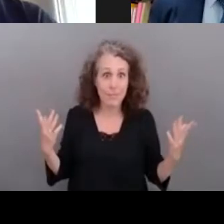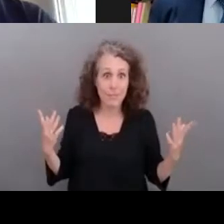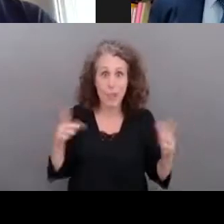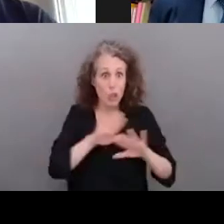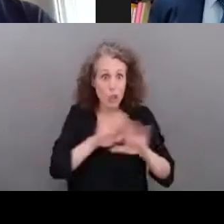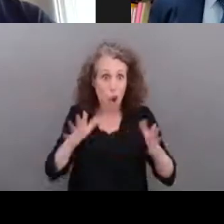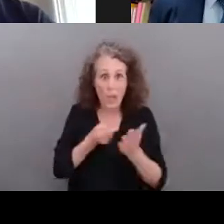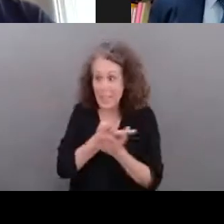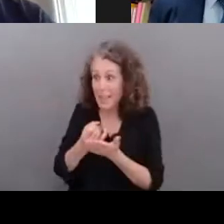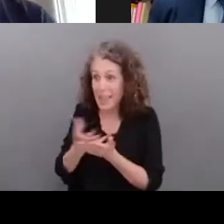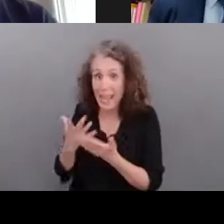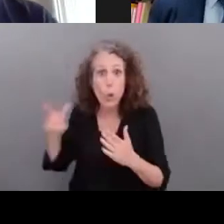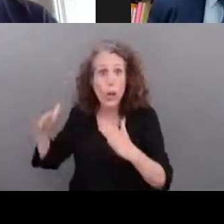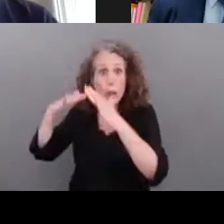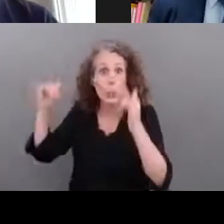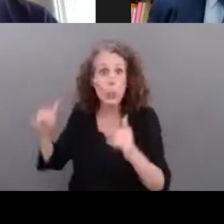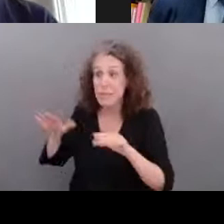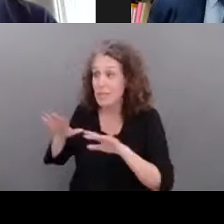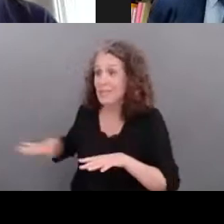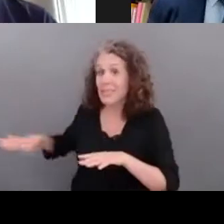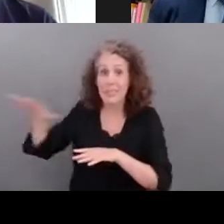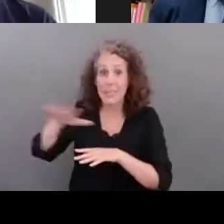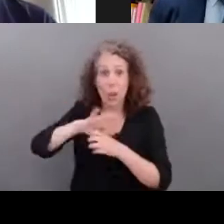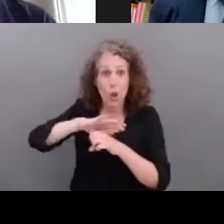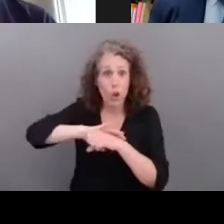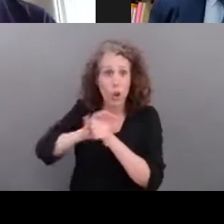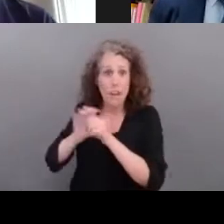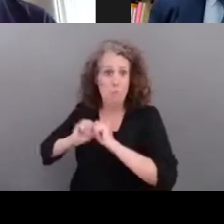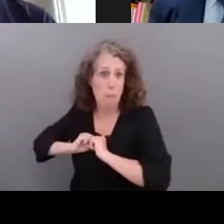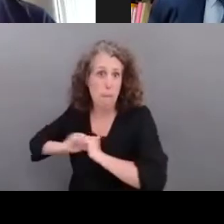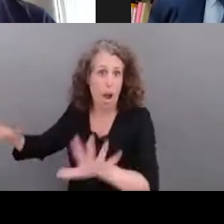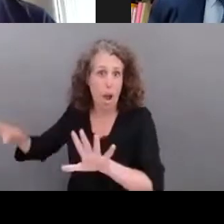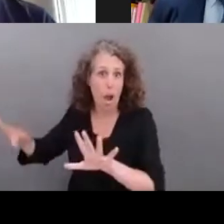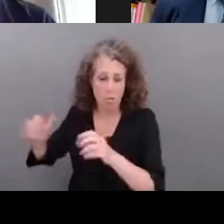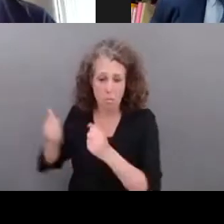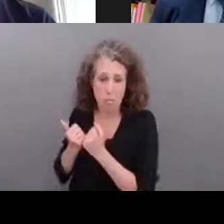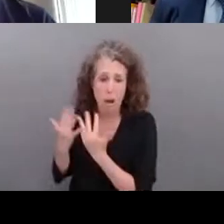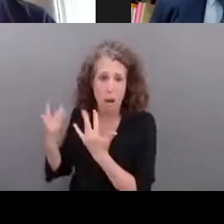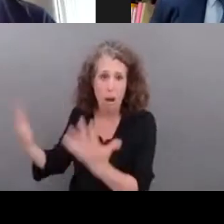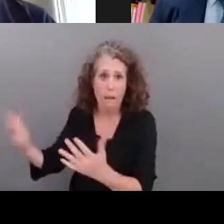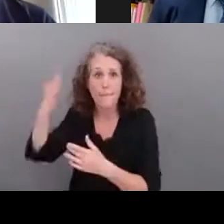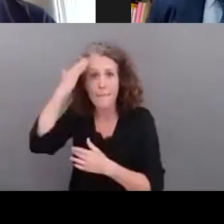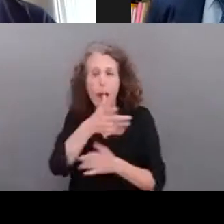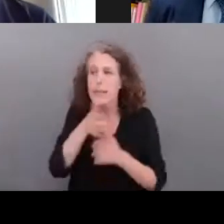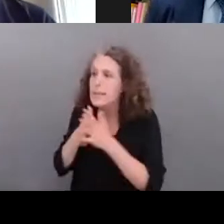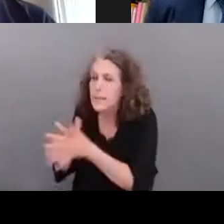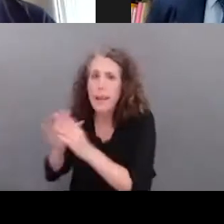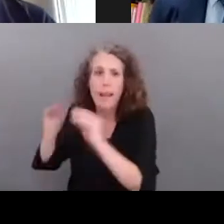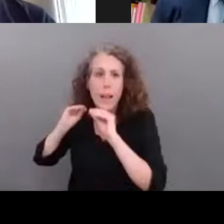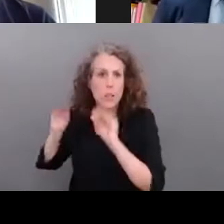a explosé auprès des différentes institutions, des instituts pour la santé